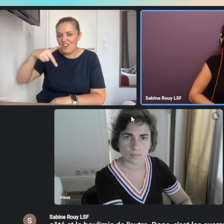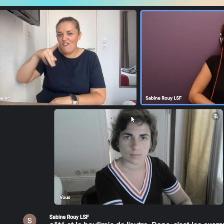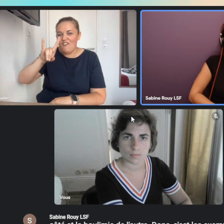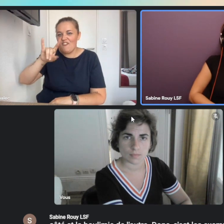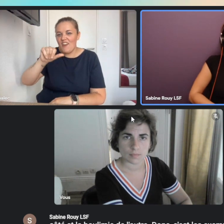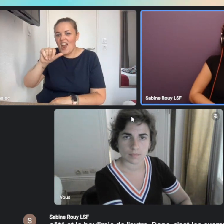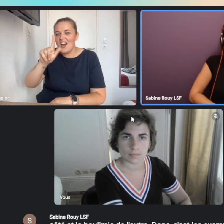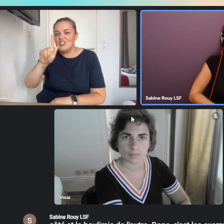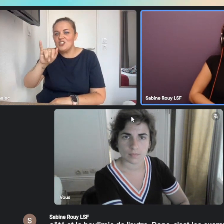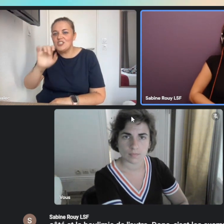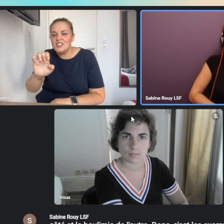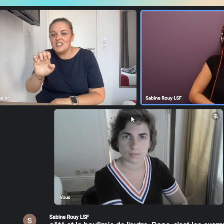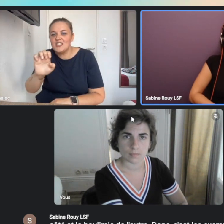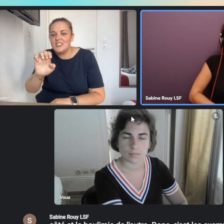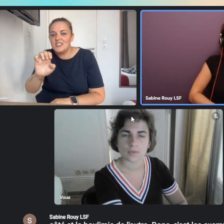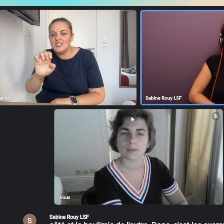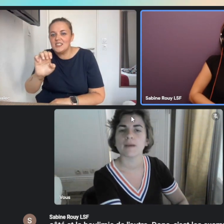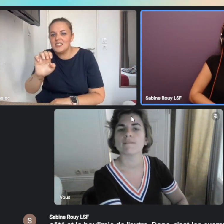l'hyperphagie.